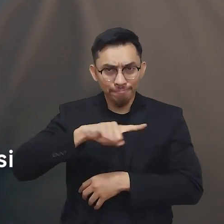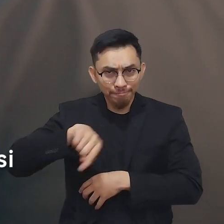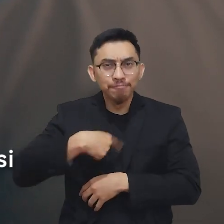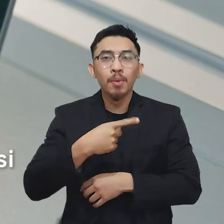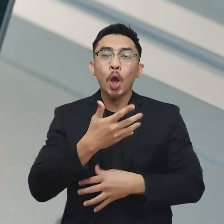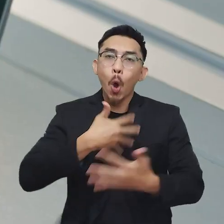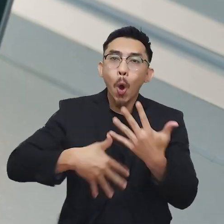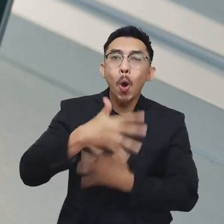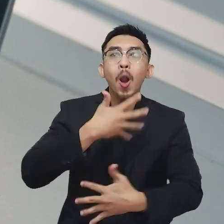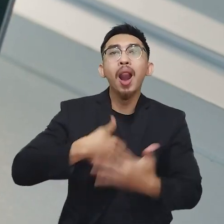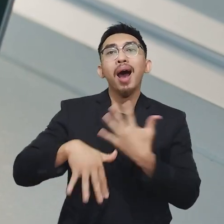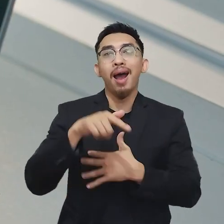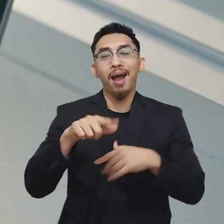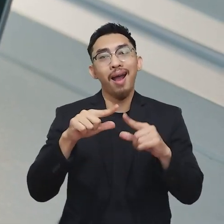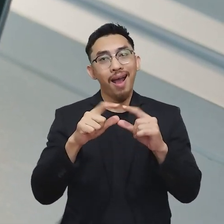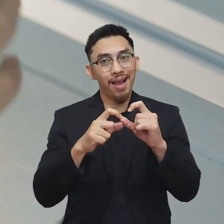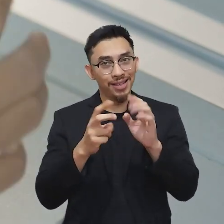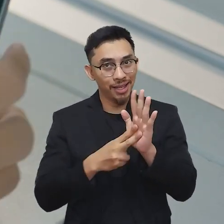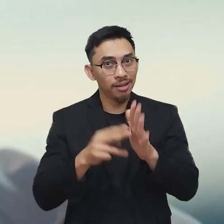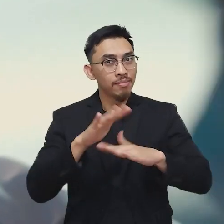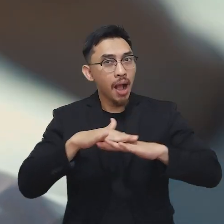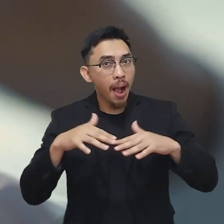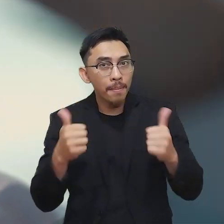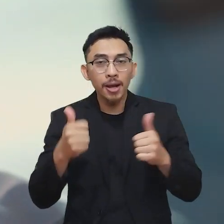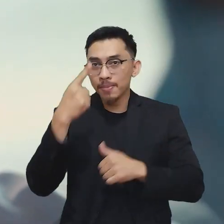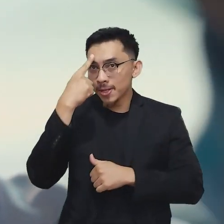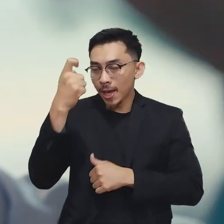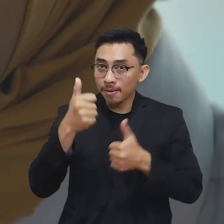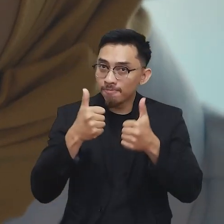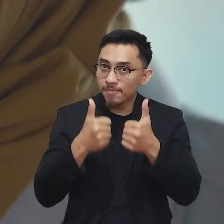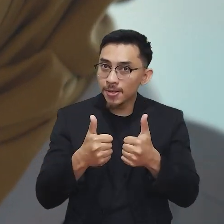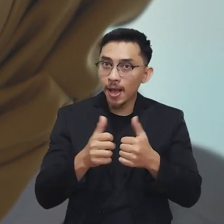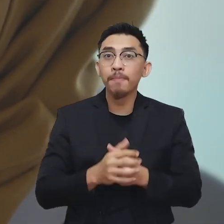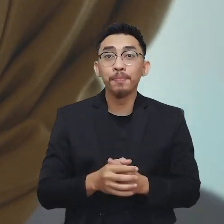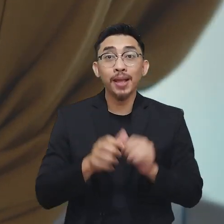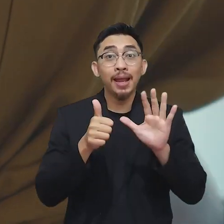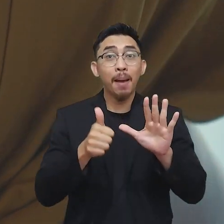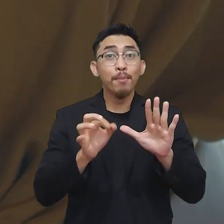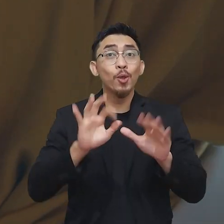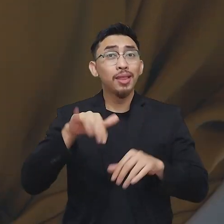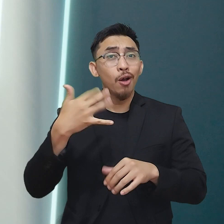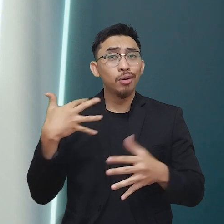teknologi informasi, kami mengelola dana ASN dengan aman dan terpercaya.